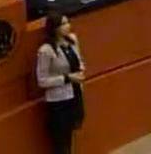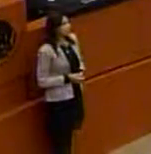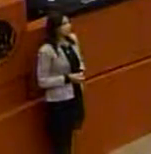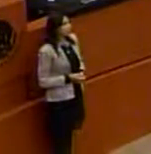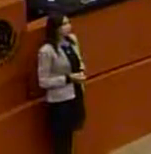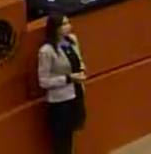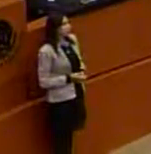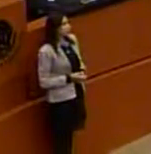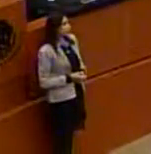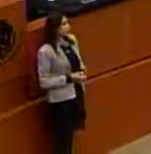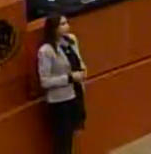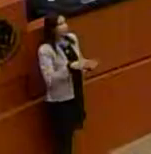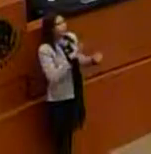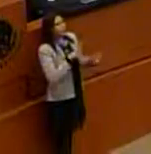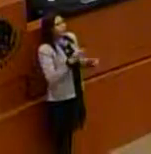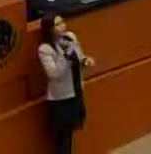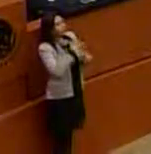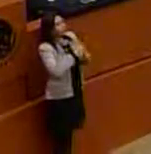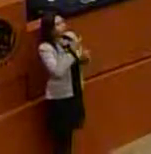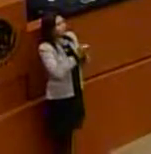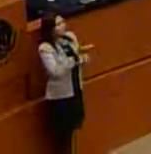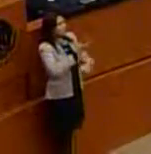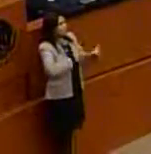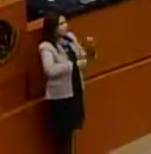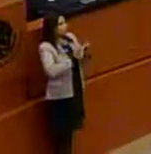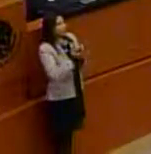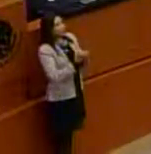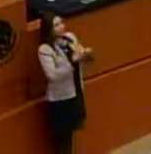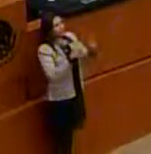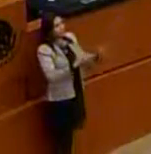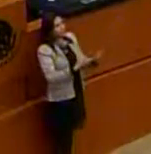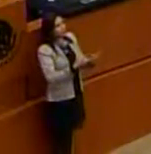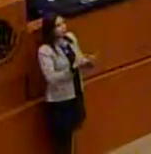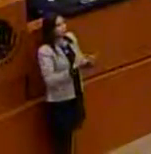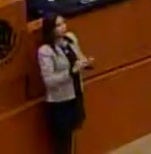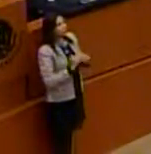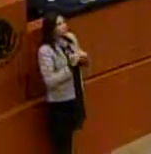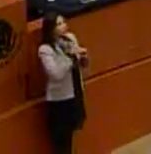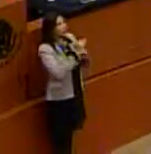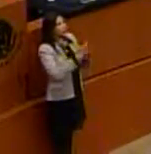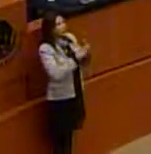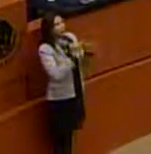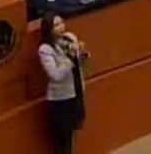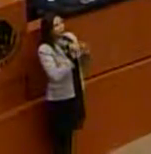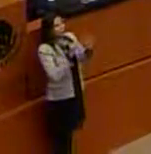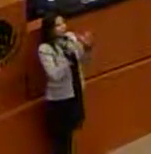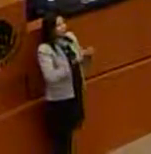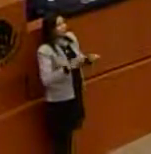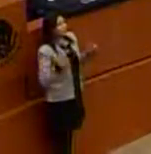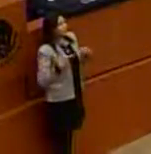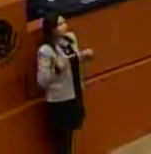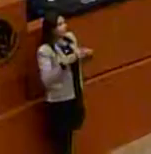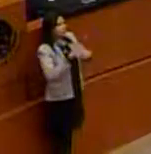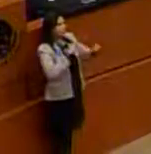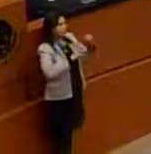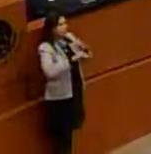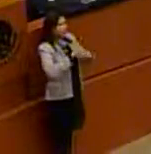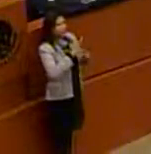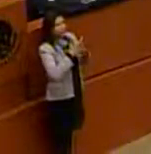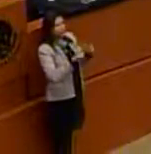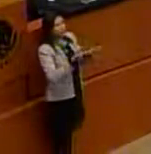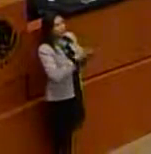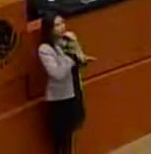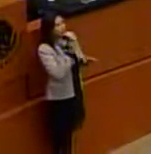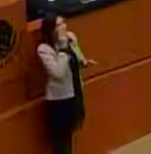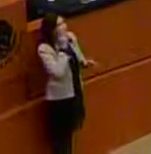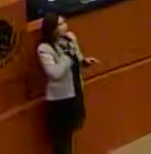le fait d'avoir un revenu indépendant augmente l'indépendance. On a constaté notamment lors de l'expérience d'introduction